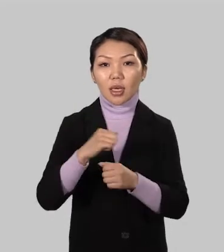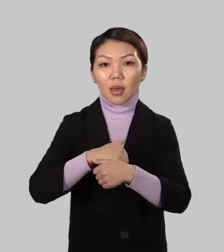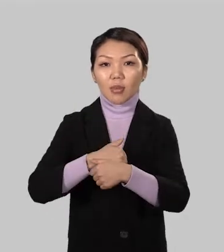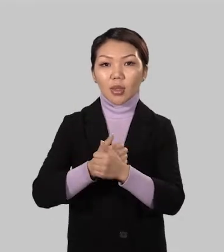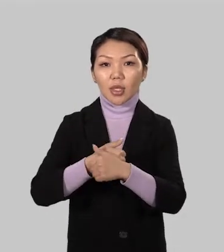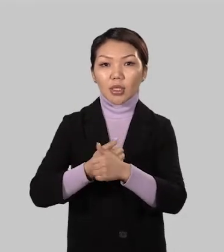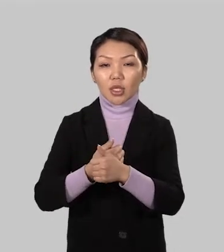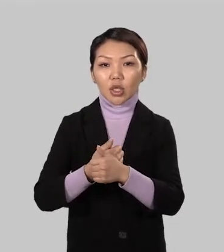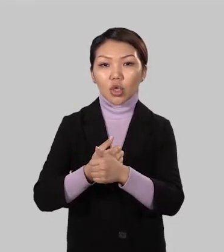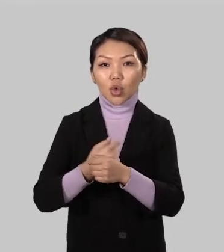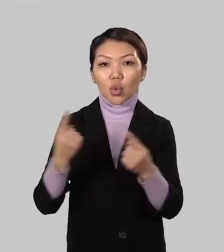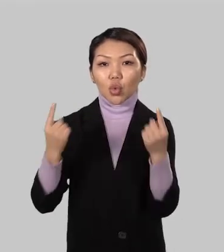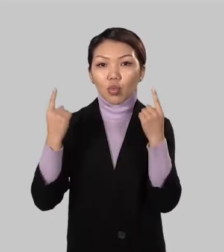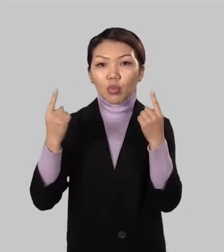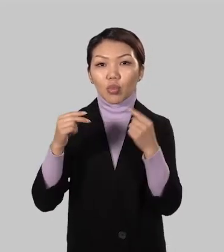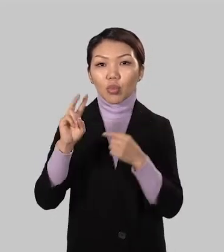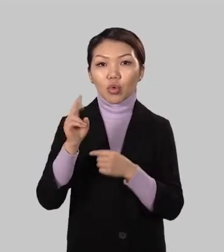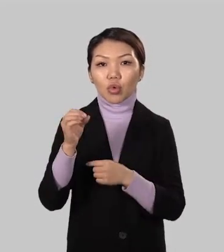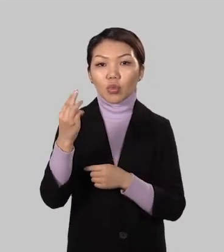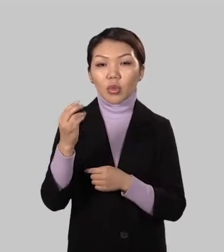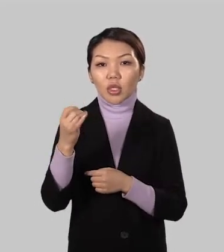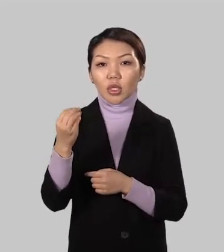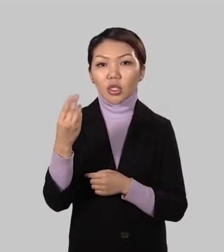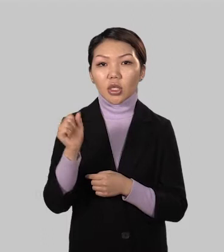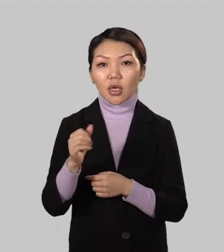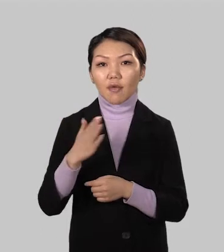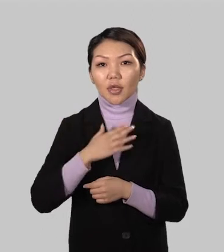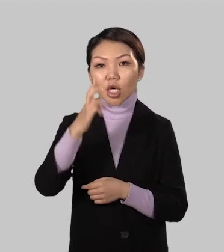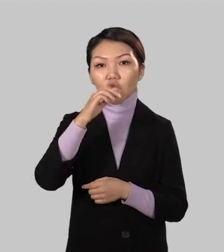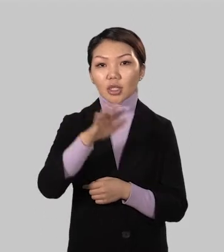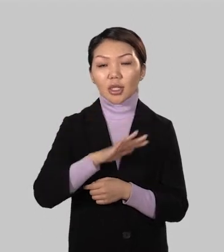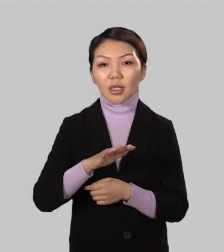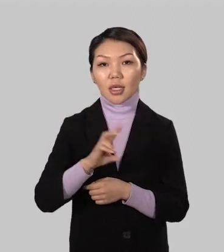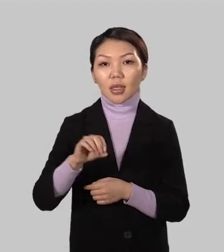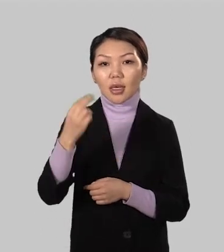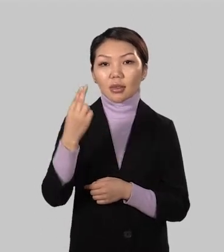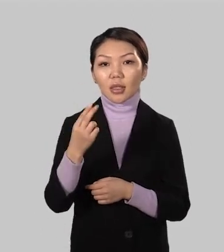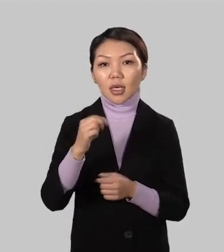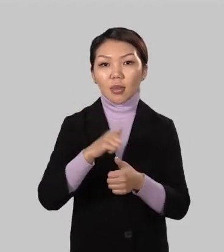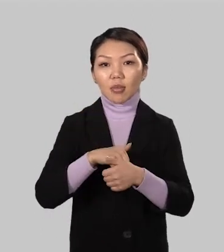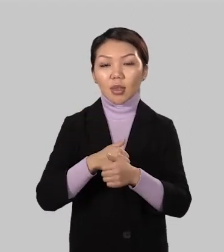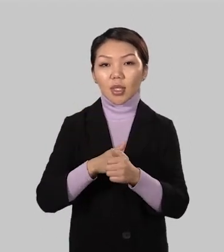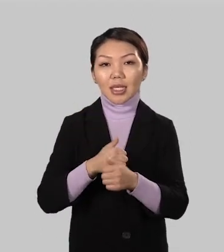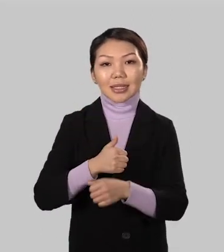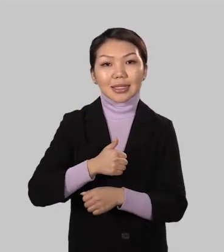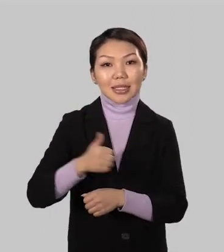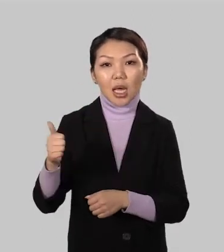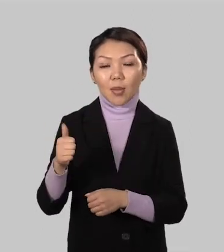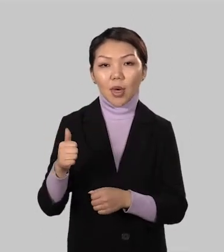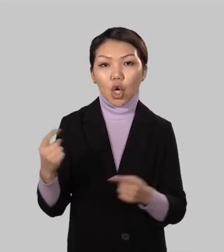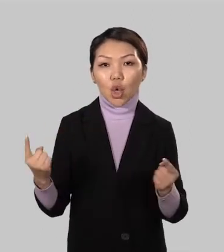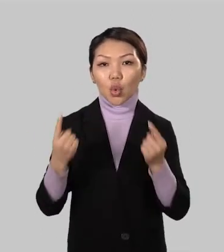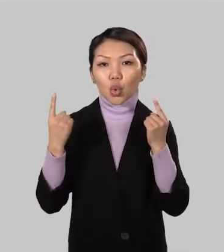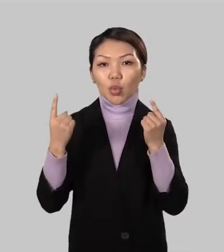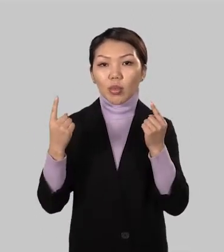библиотека крупнейшая в нашей стране национальная библиотека самая крупная